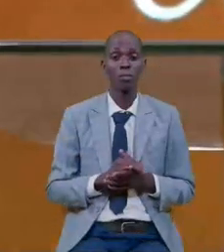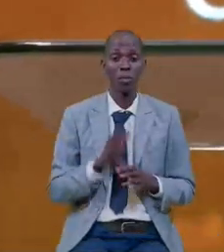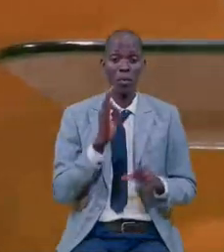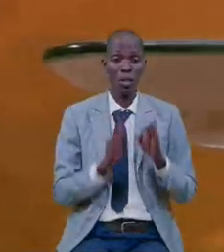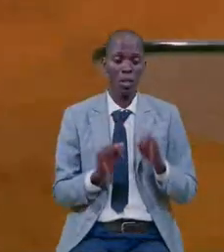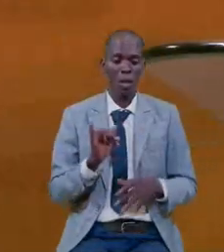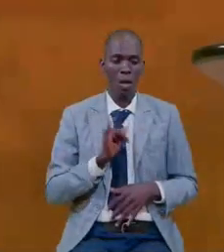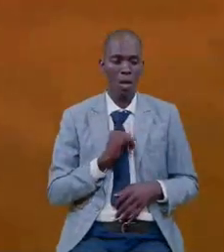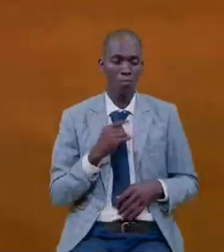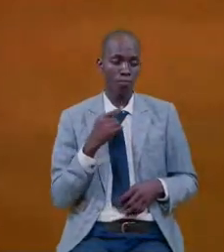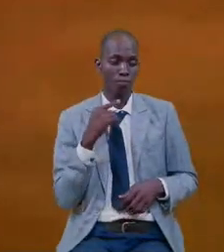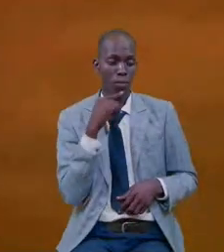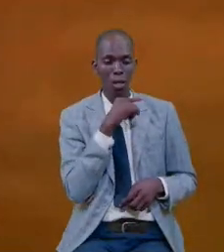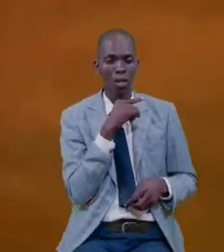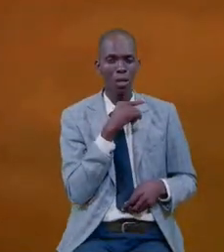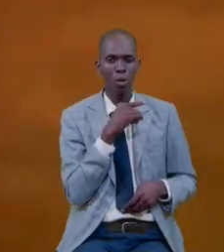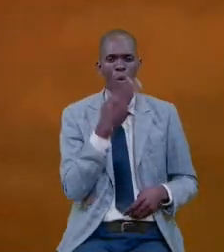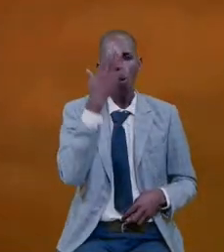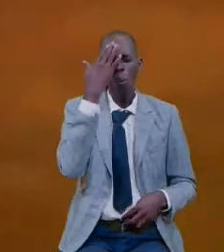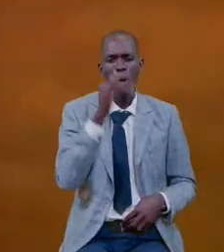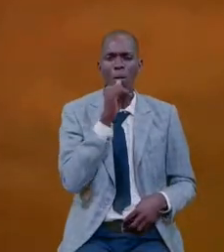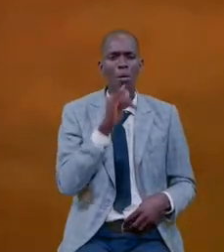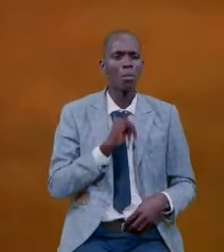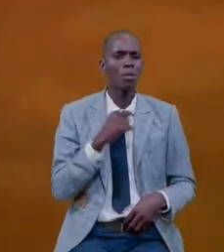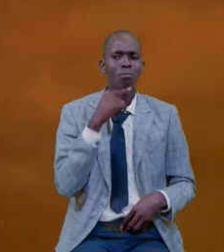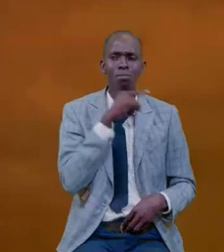Si j'ai menti, pourquoi je mens?